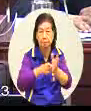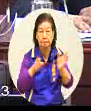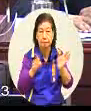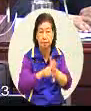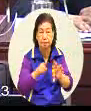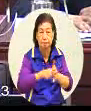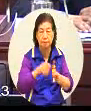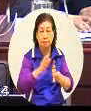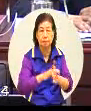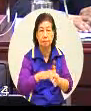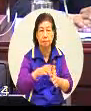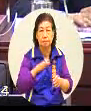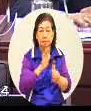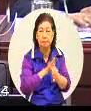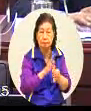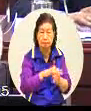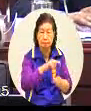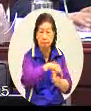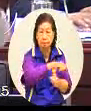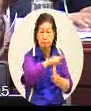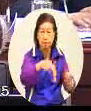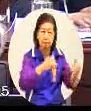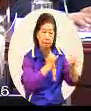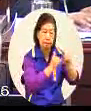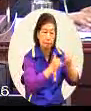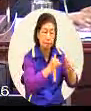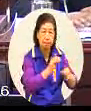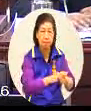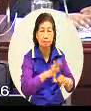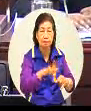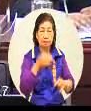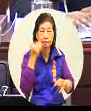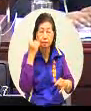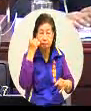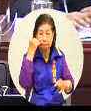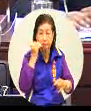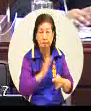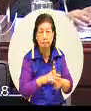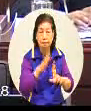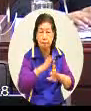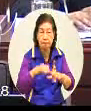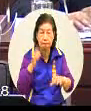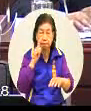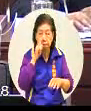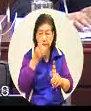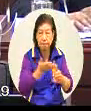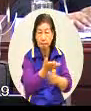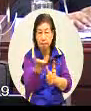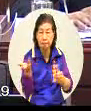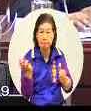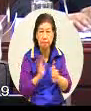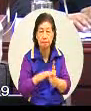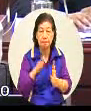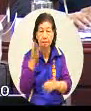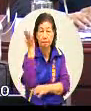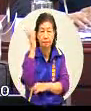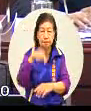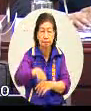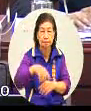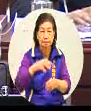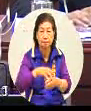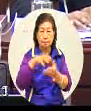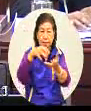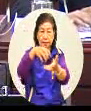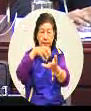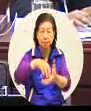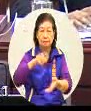所有乡亲时代来给交代，说如果有污染，市政府这个部分申请建造就不能同意，